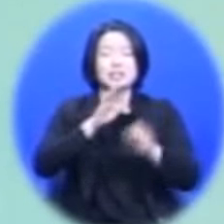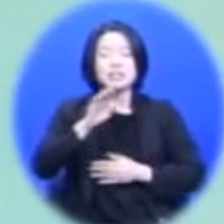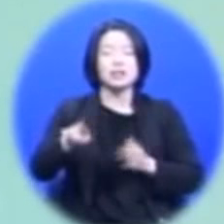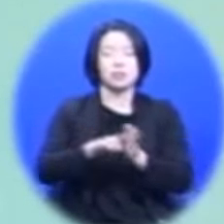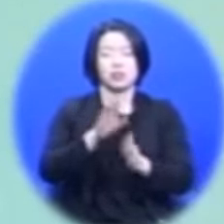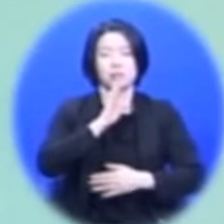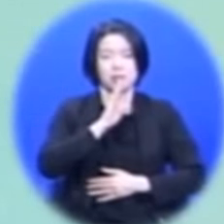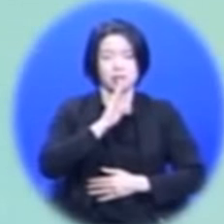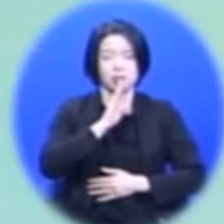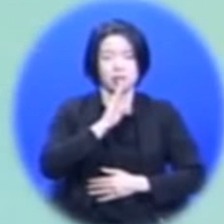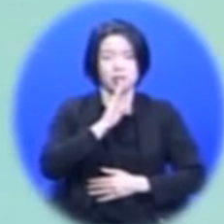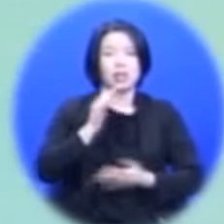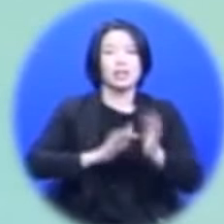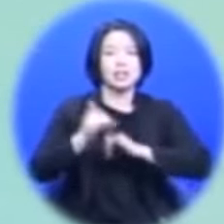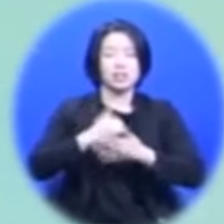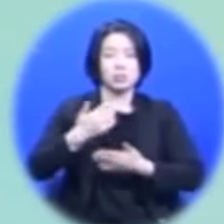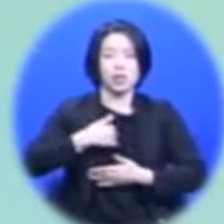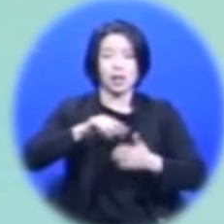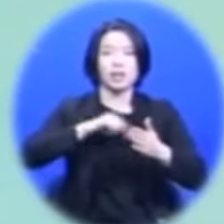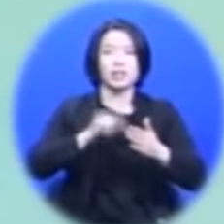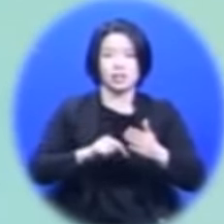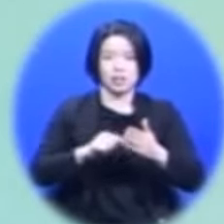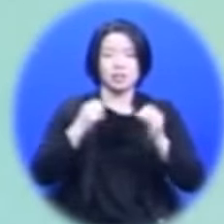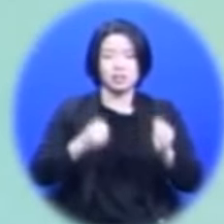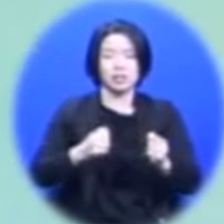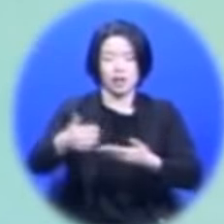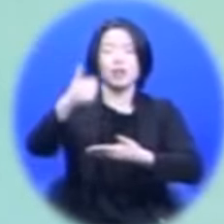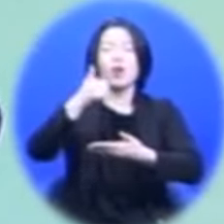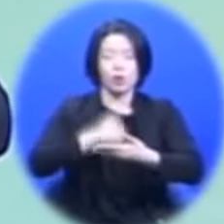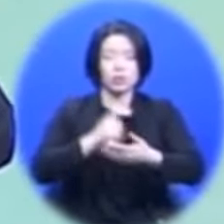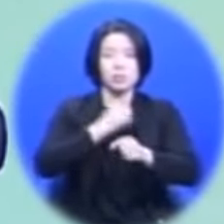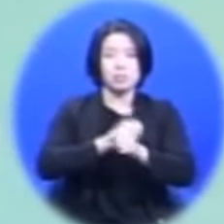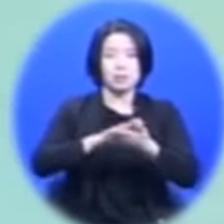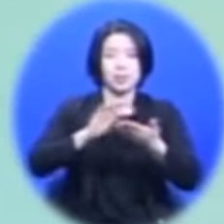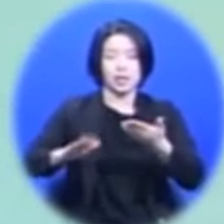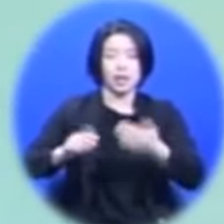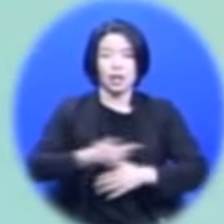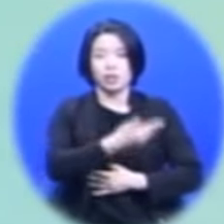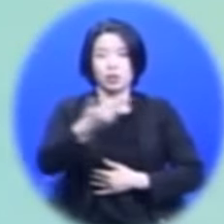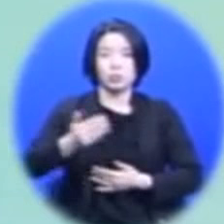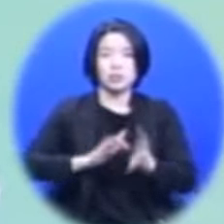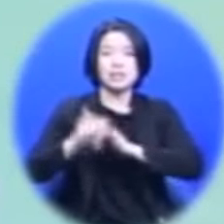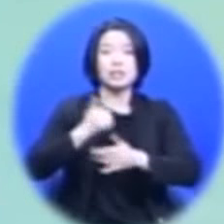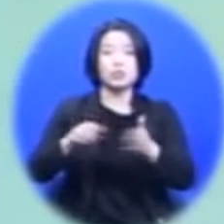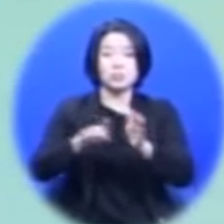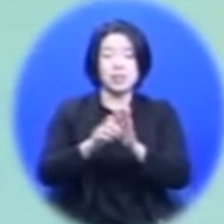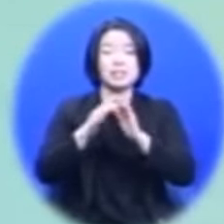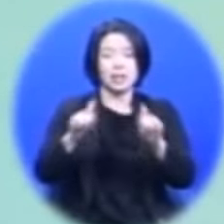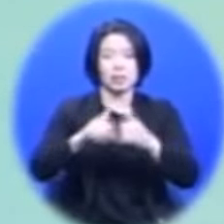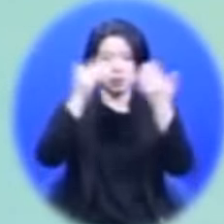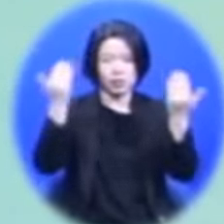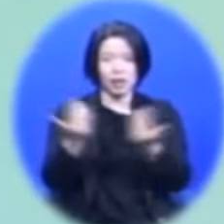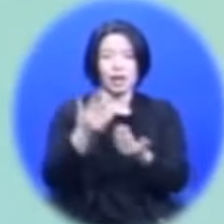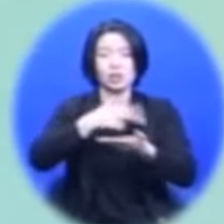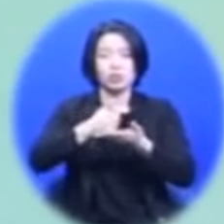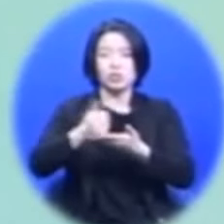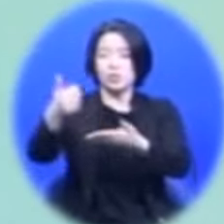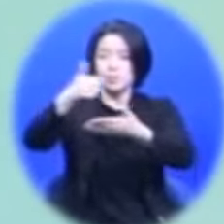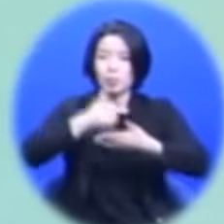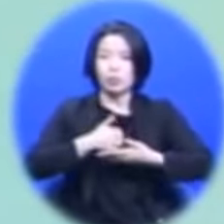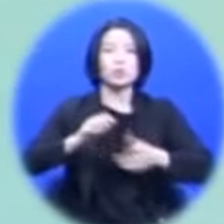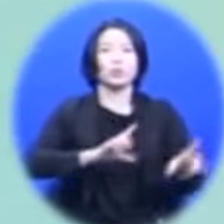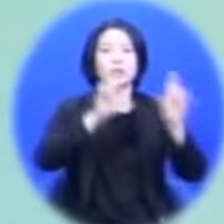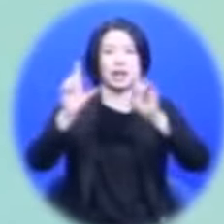안에 오시라고 내가 영접합니다. 여러분, 예수 믿는 사람들은 다 주님 모시고 사는